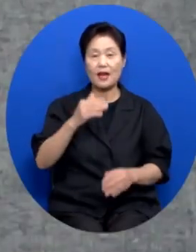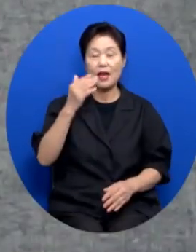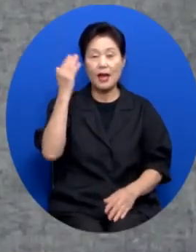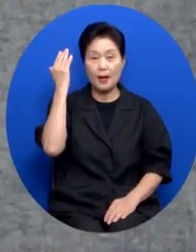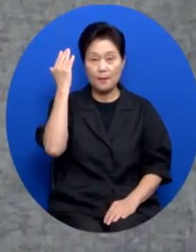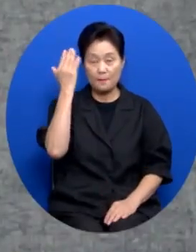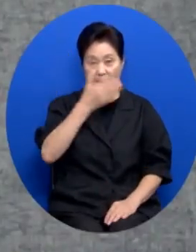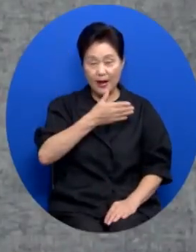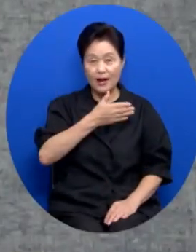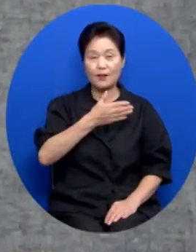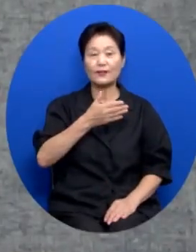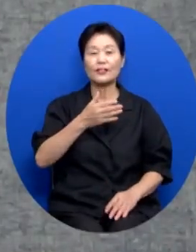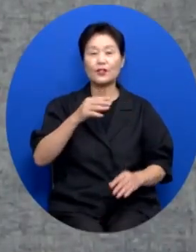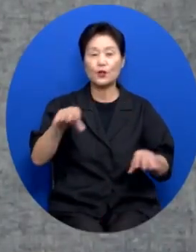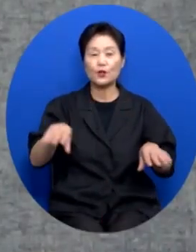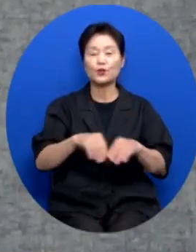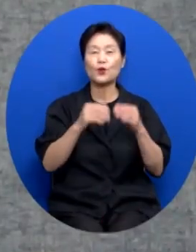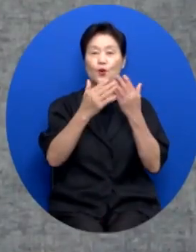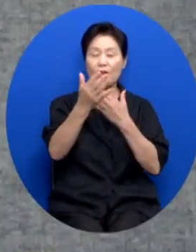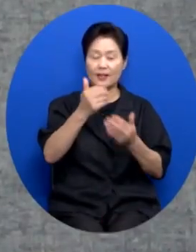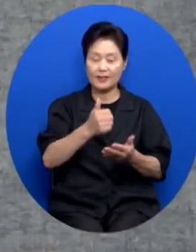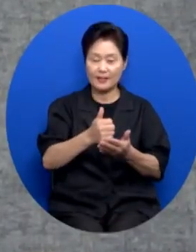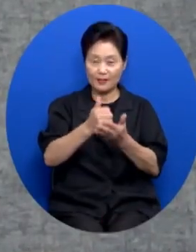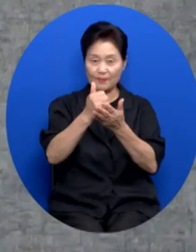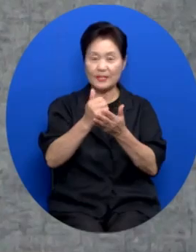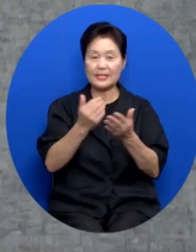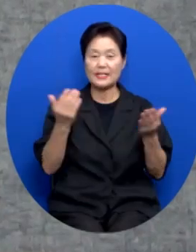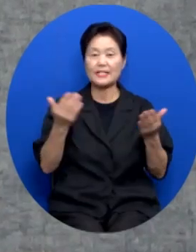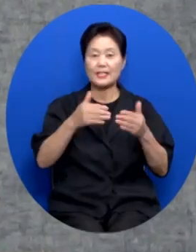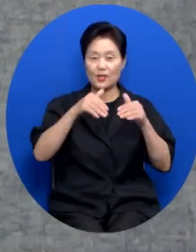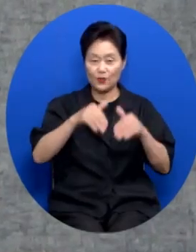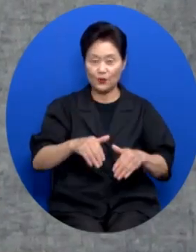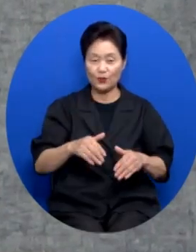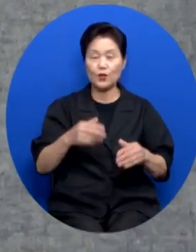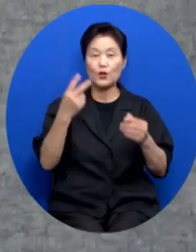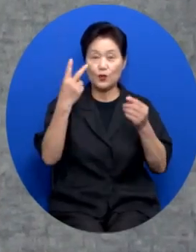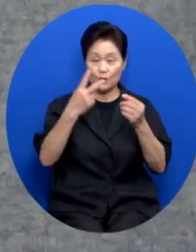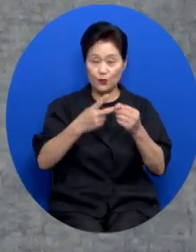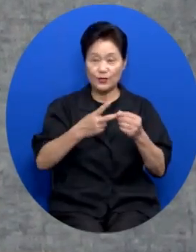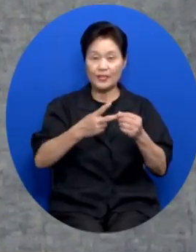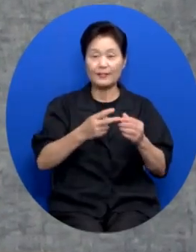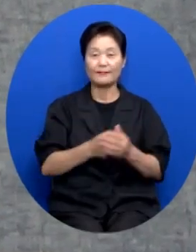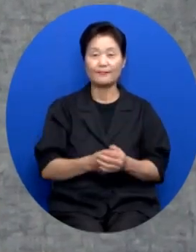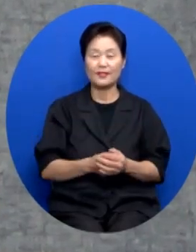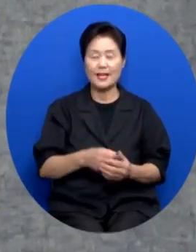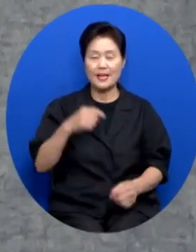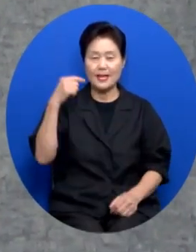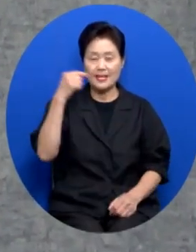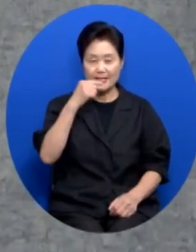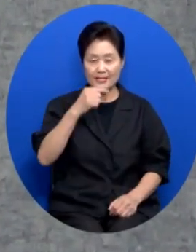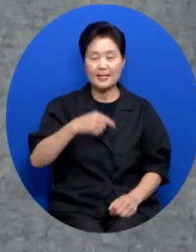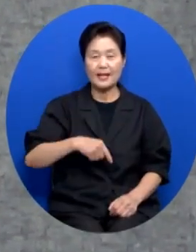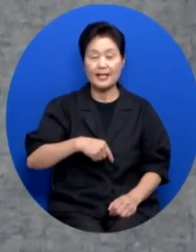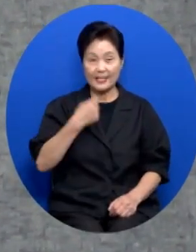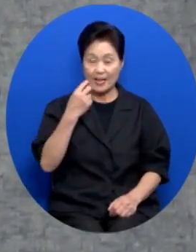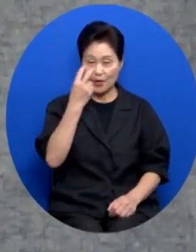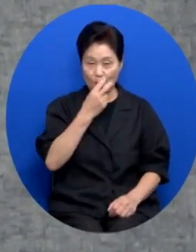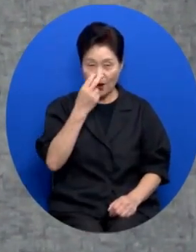깨끗하게 총회를 섬기는 일꾼. 둘째, 철저한 자기